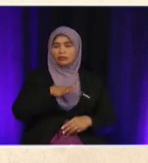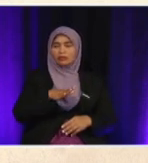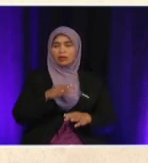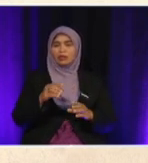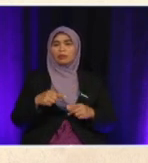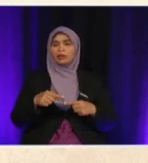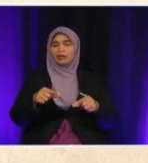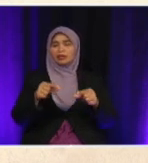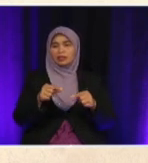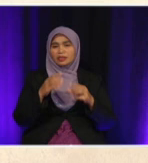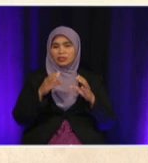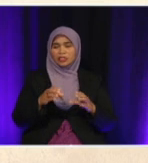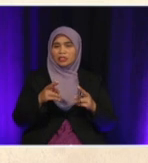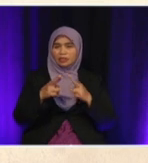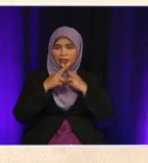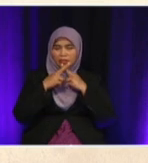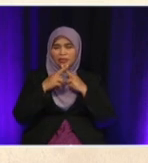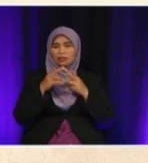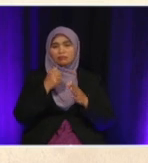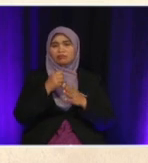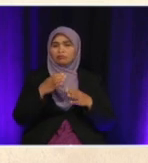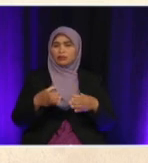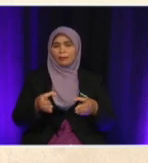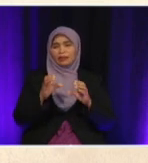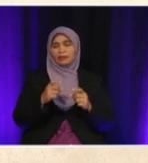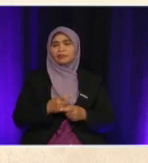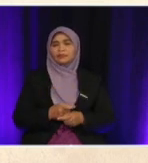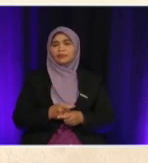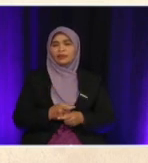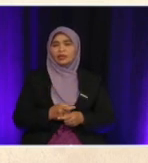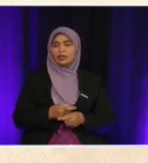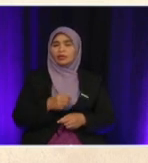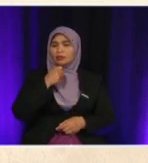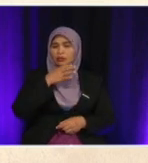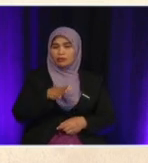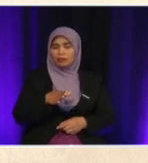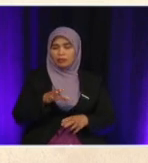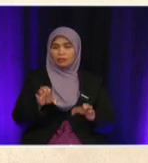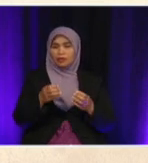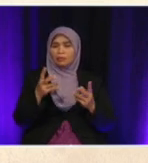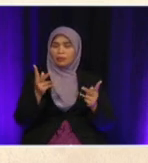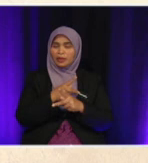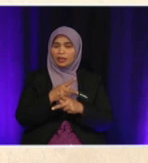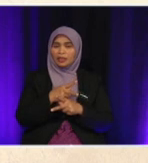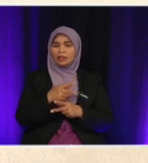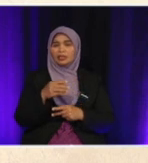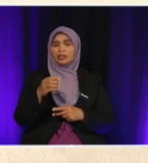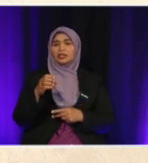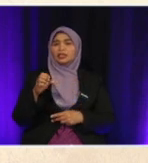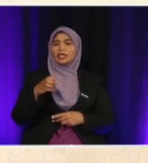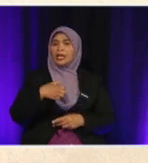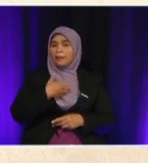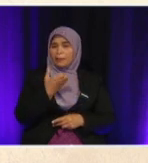tidak memberi peluang kepada musuh untuk menyerang balas Rasulullah juga melancarkan serangan psikologi ataupun emosi